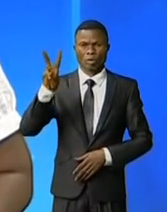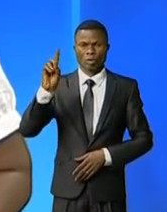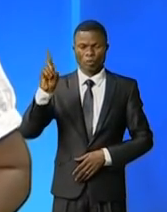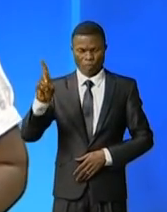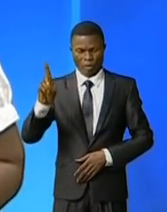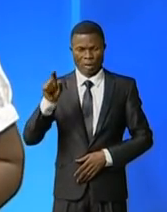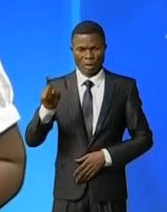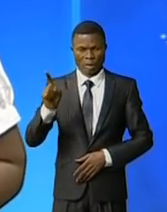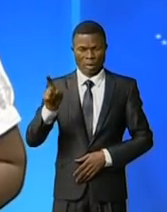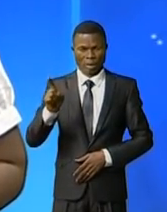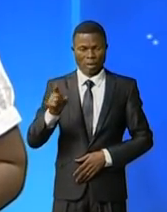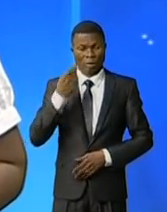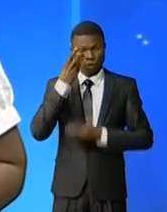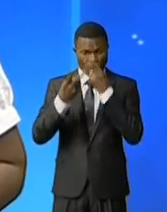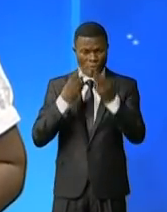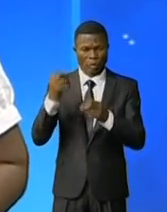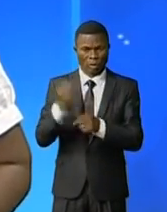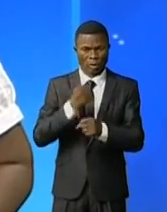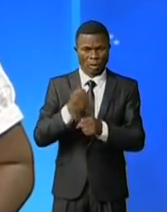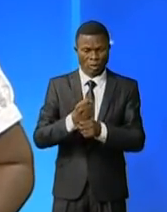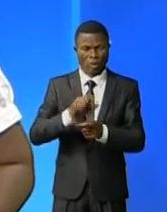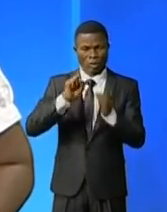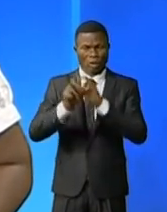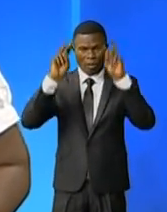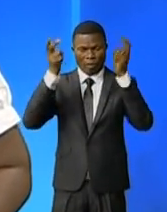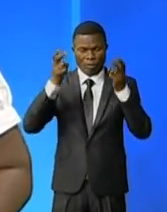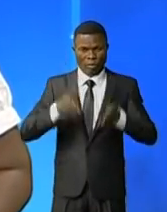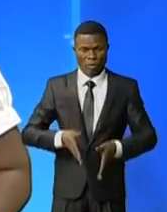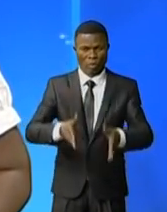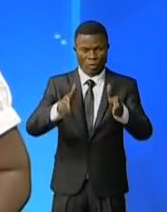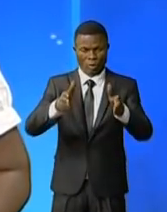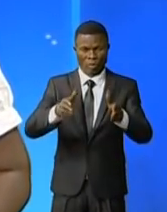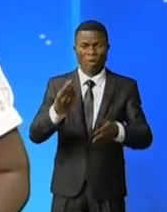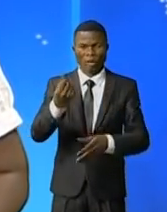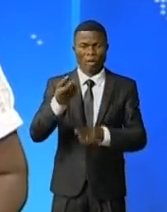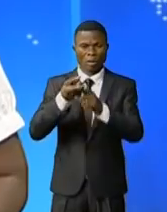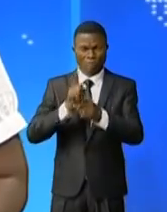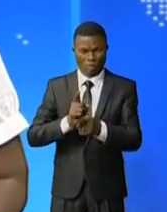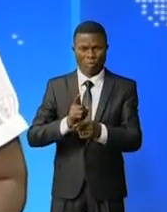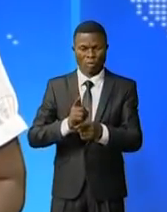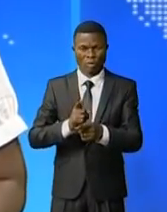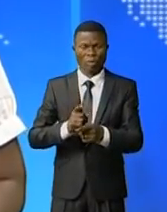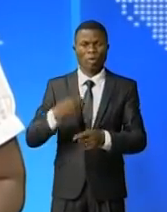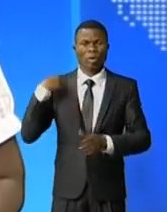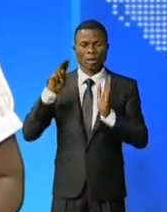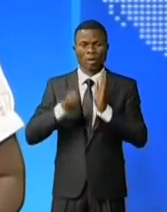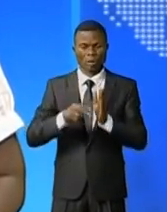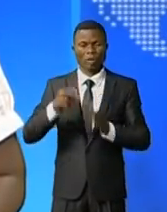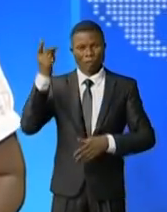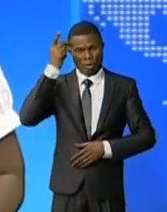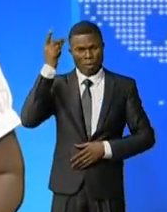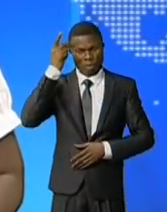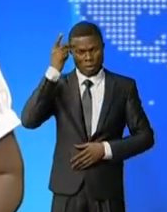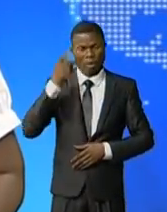Pico Mwepu a inspecté le travaux de modernisation de la voirie urbaine financée conjointement par le gouvernement central